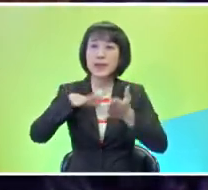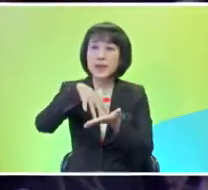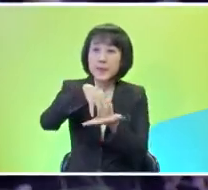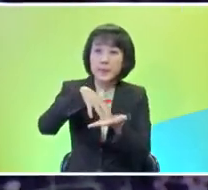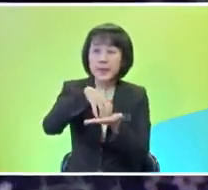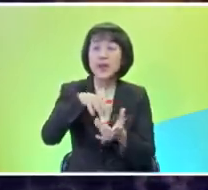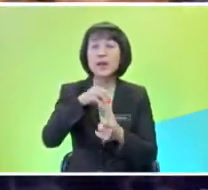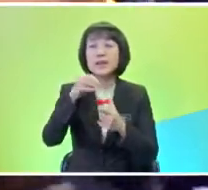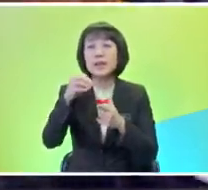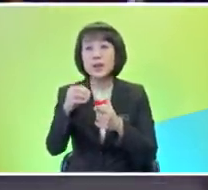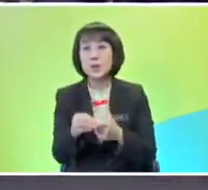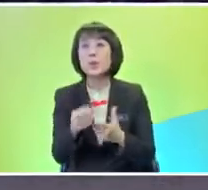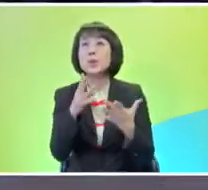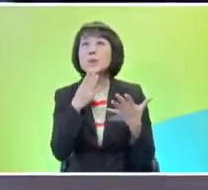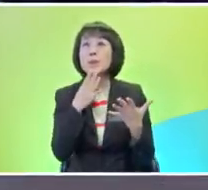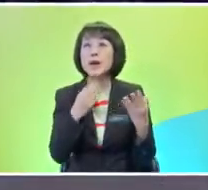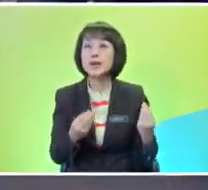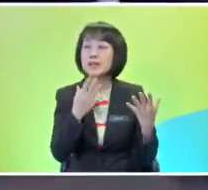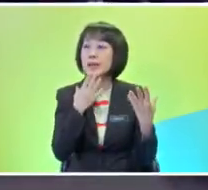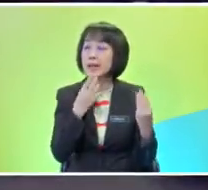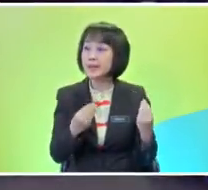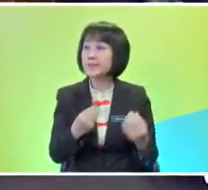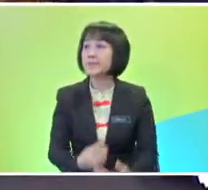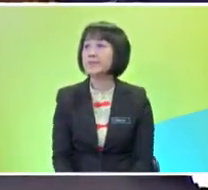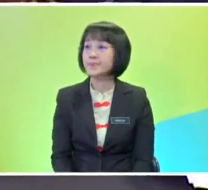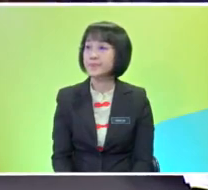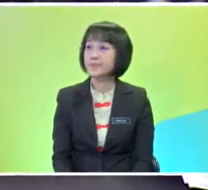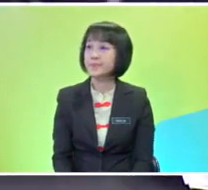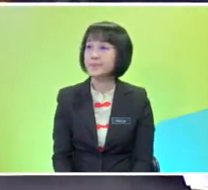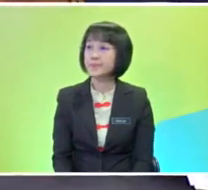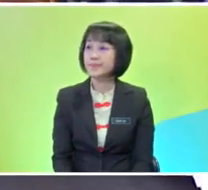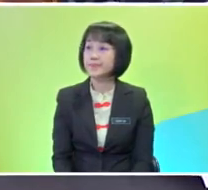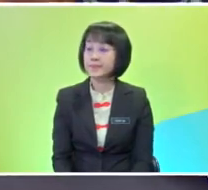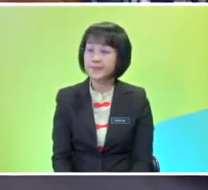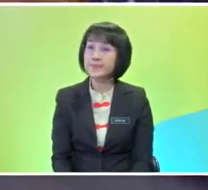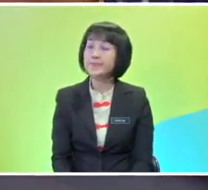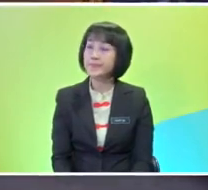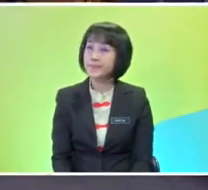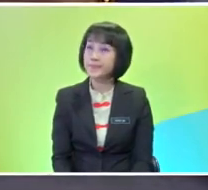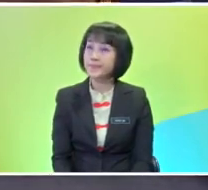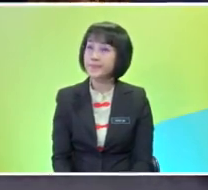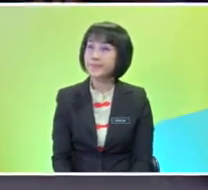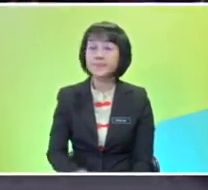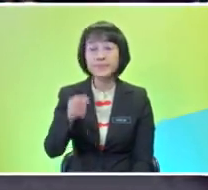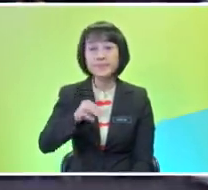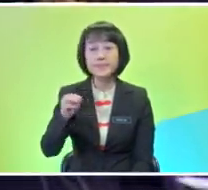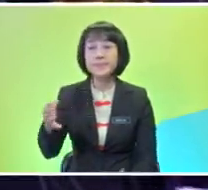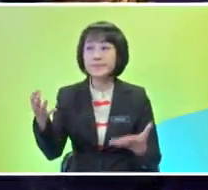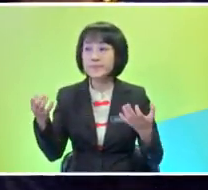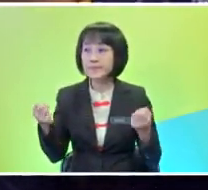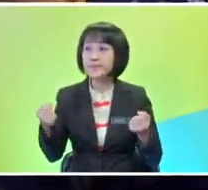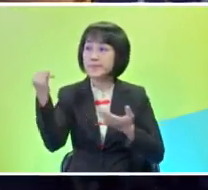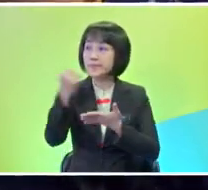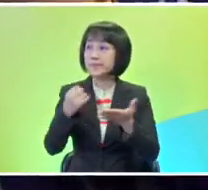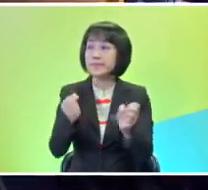pakai cugunakan Universitas keras yang sudah Cikgu lukiskan Oke kita pulang kepada murid-murid semua sama ada anak melukis bentuk apapun